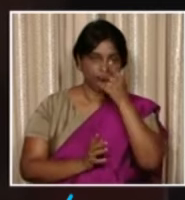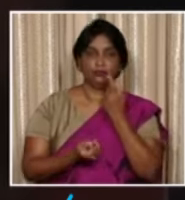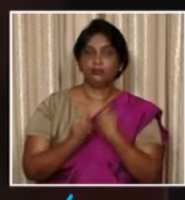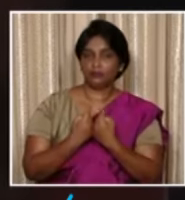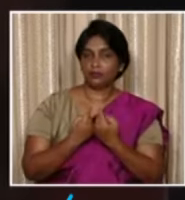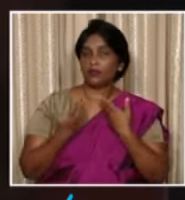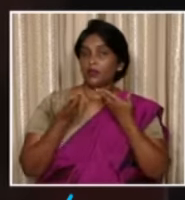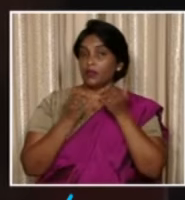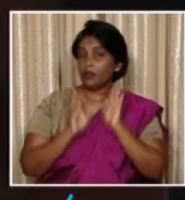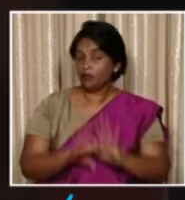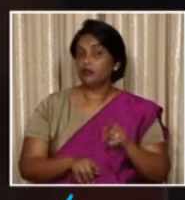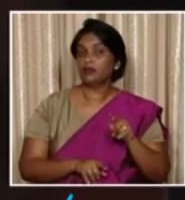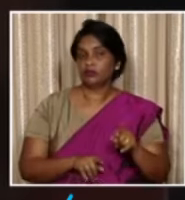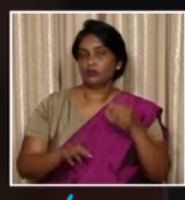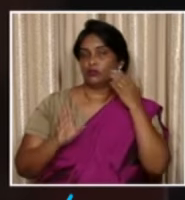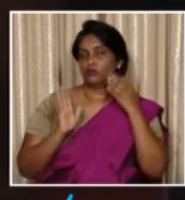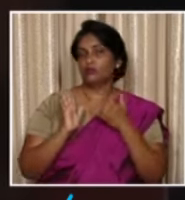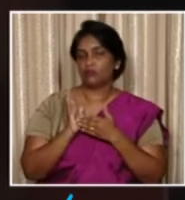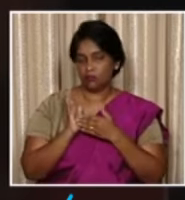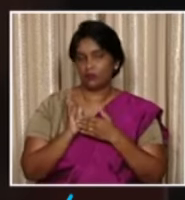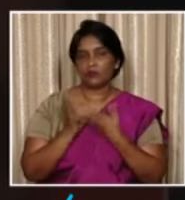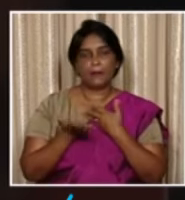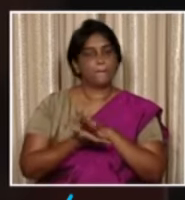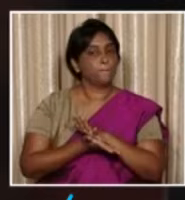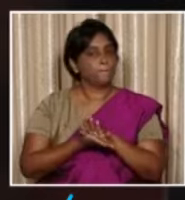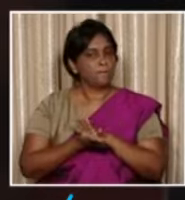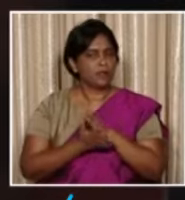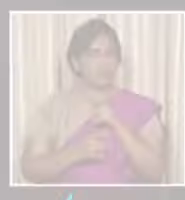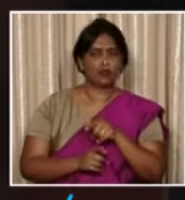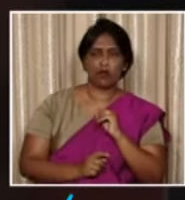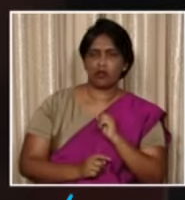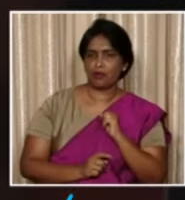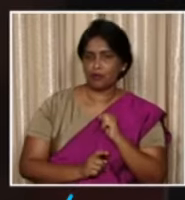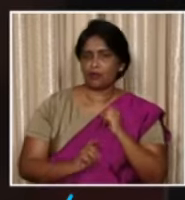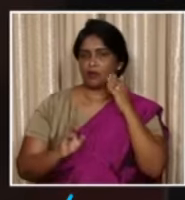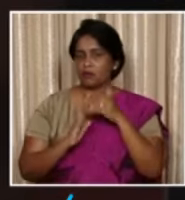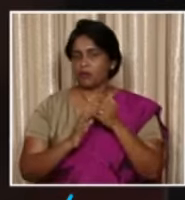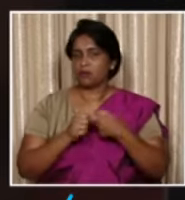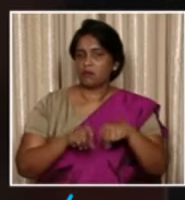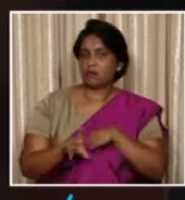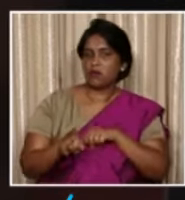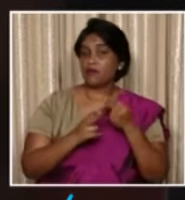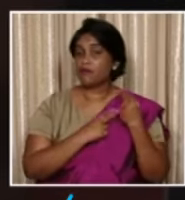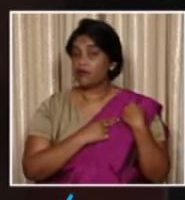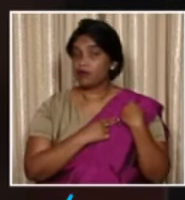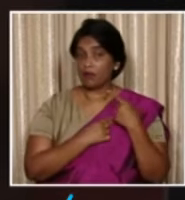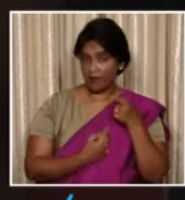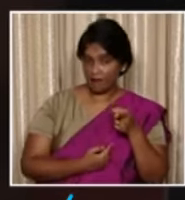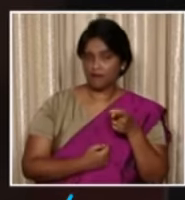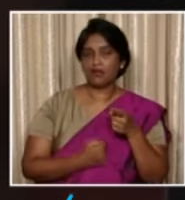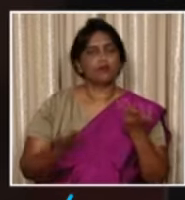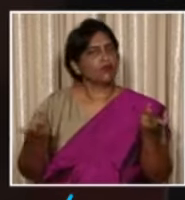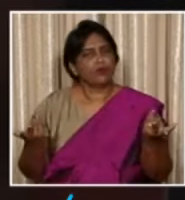විමර්ශනය අවසානයේ තමයි මේ සිද්ධිය සම්බන්ධයෙන් අපිට පැහැදිලිව මොකද්ද වෙලා තියෙන්නේ, ඒකට වග කියන්න ඕන කණ්ඩායමක් ඉන්නවද,